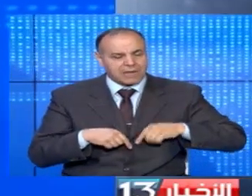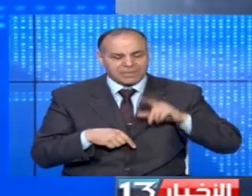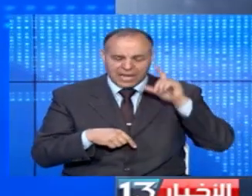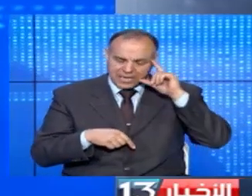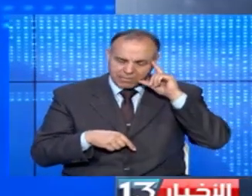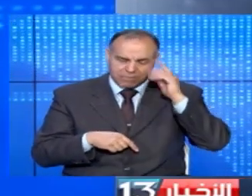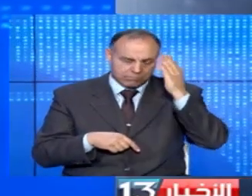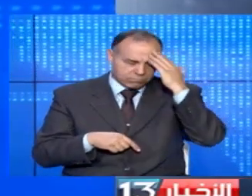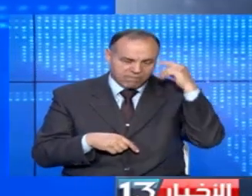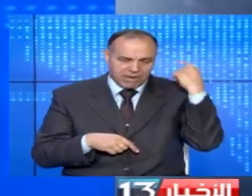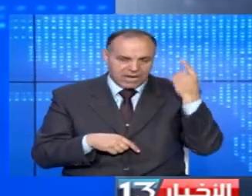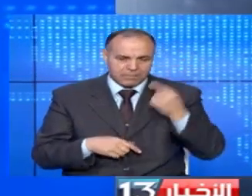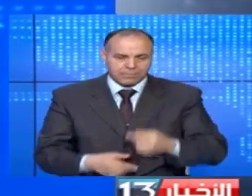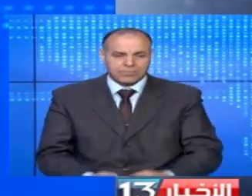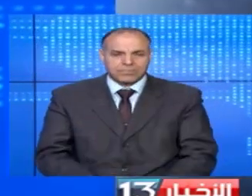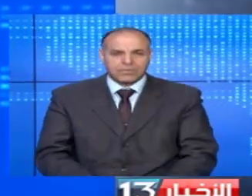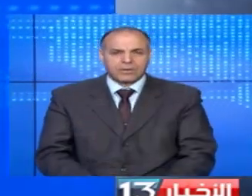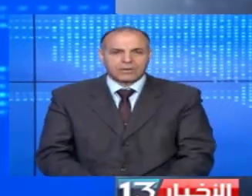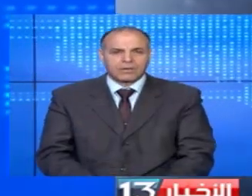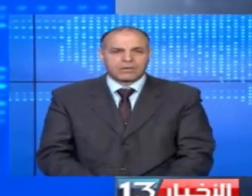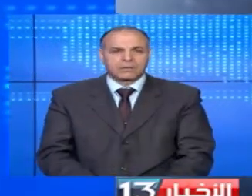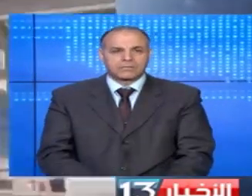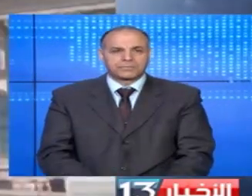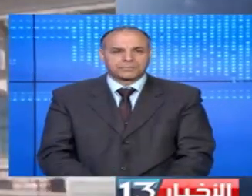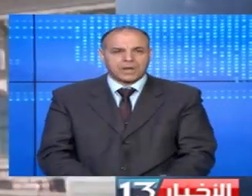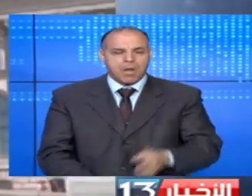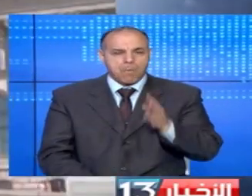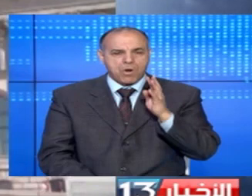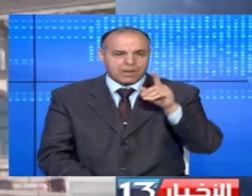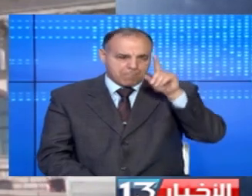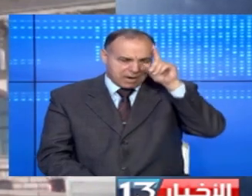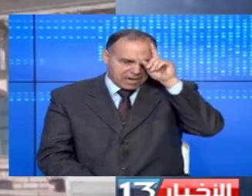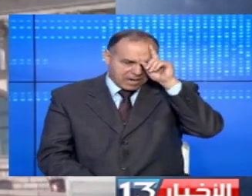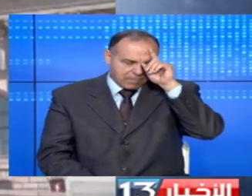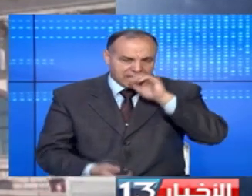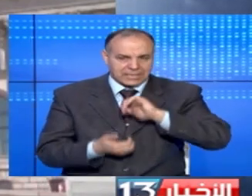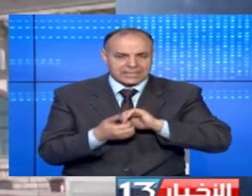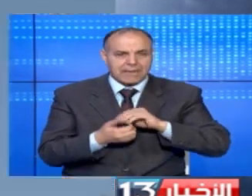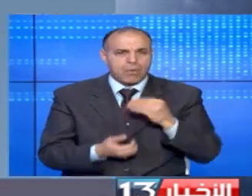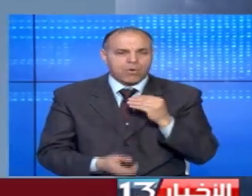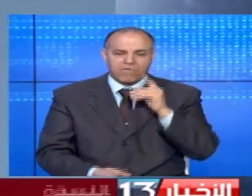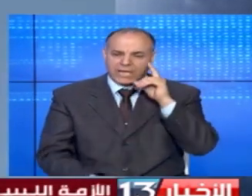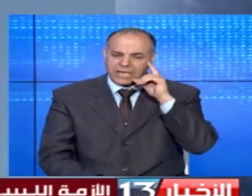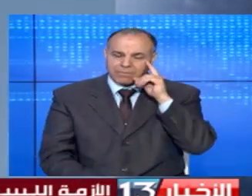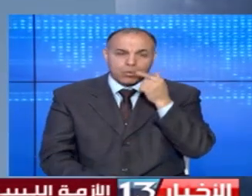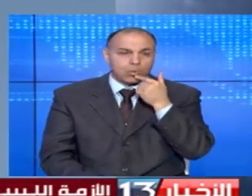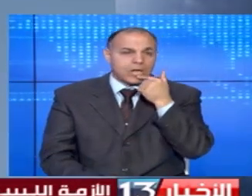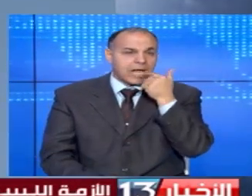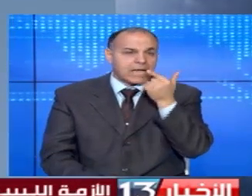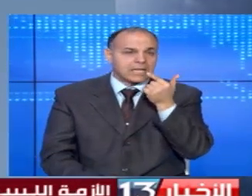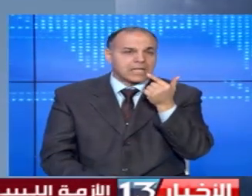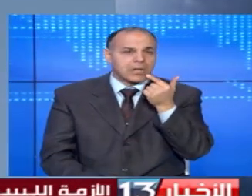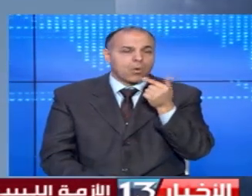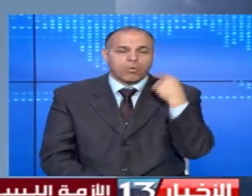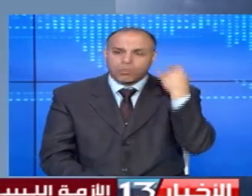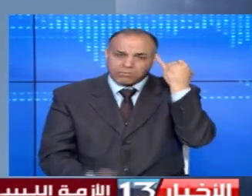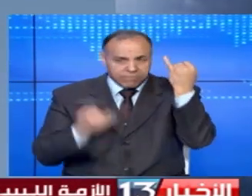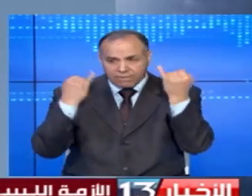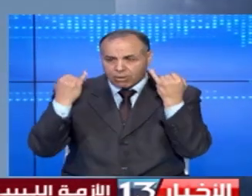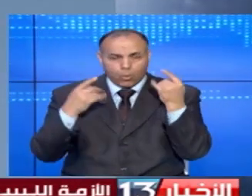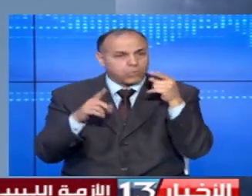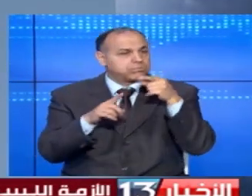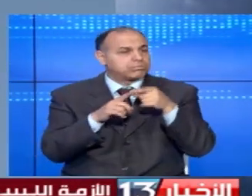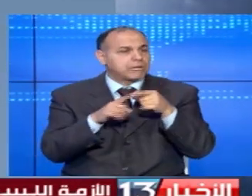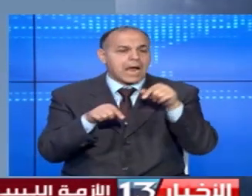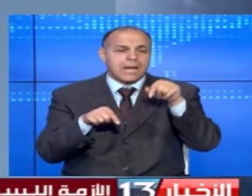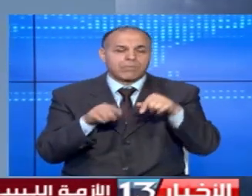المعترف بها دوليا مؤتمر برلين حول السلام في ليبيا يلقي بظلاله على المواقف الدوليه الراميه الى